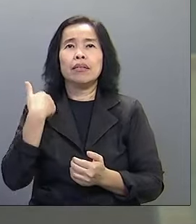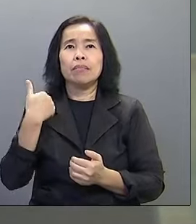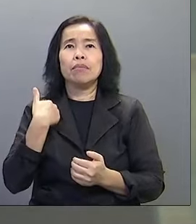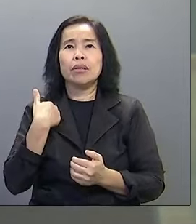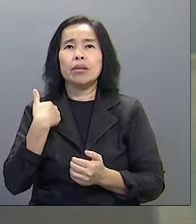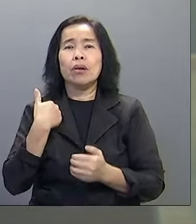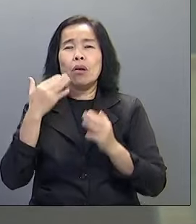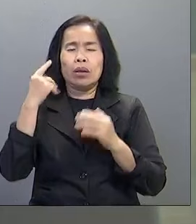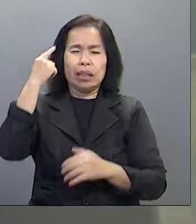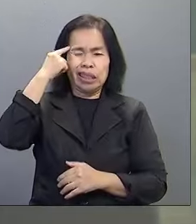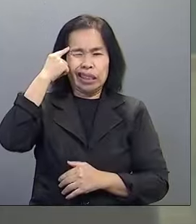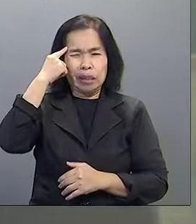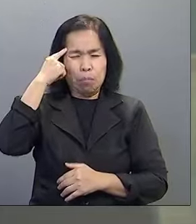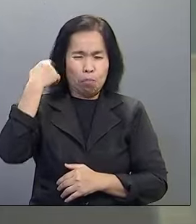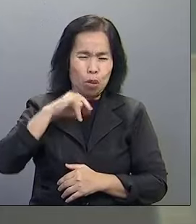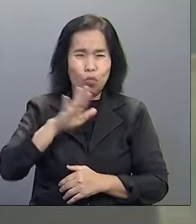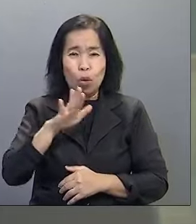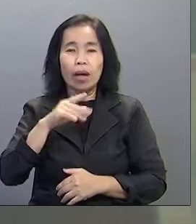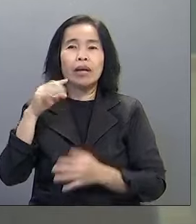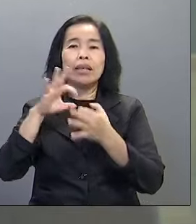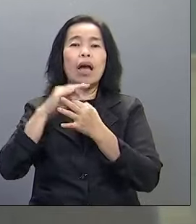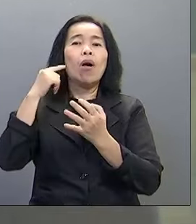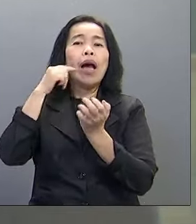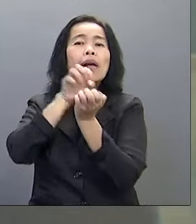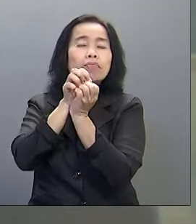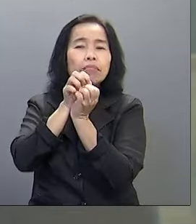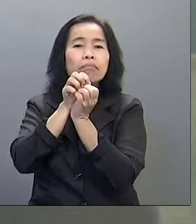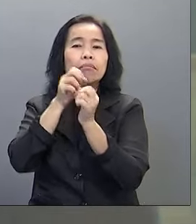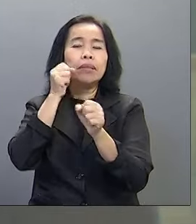ที่มีควผปกติในเรองห pesso Kindern